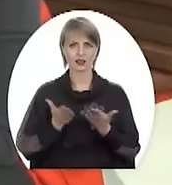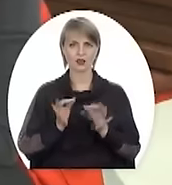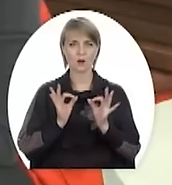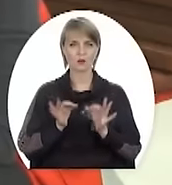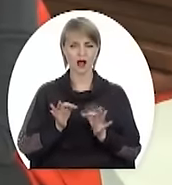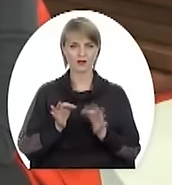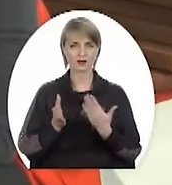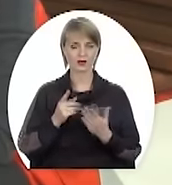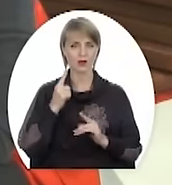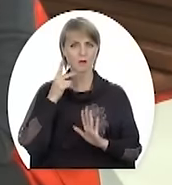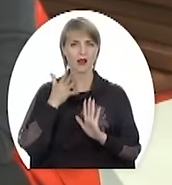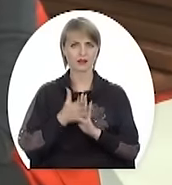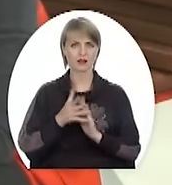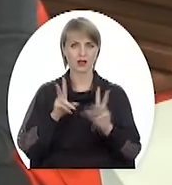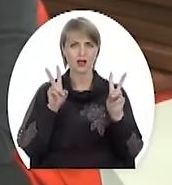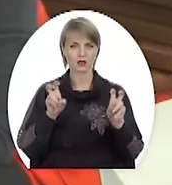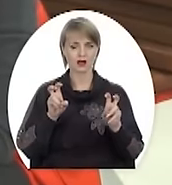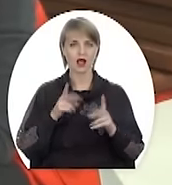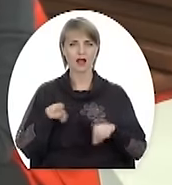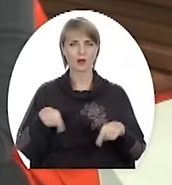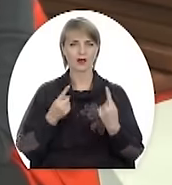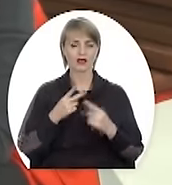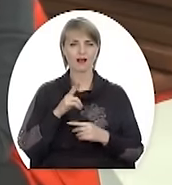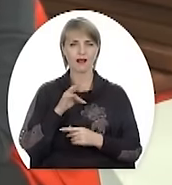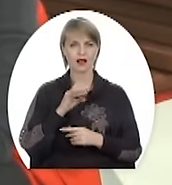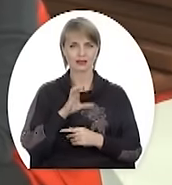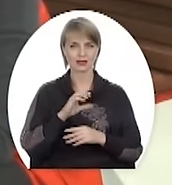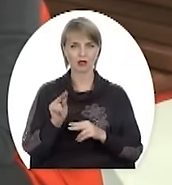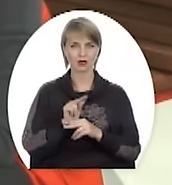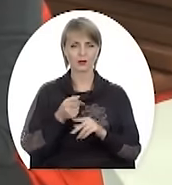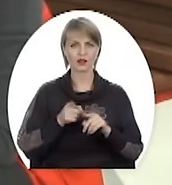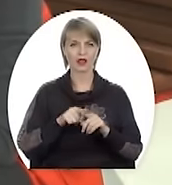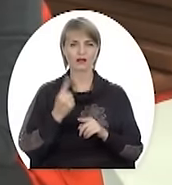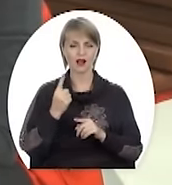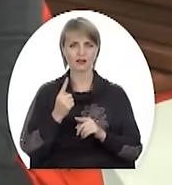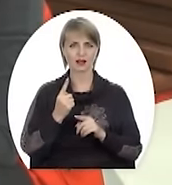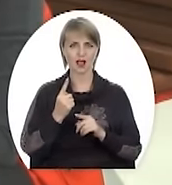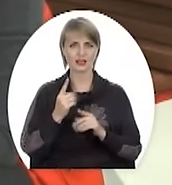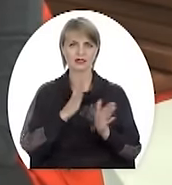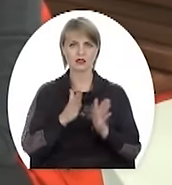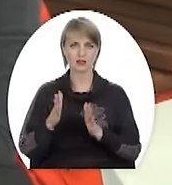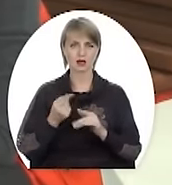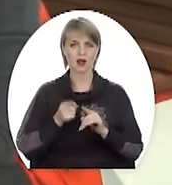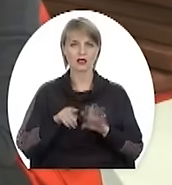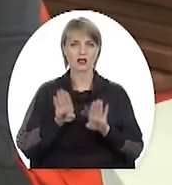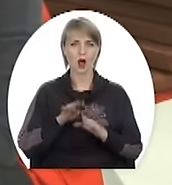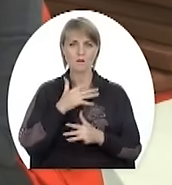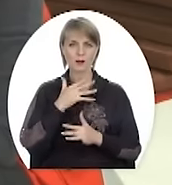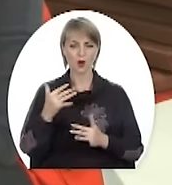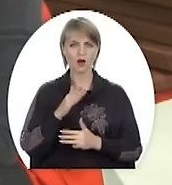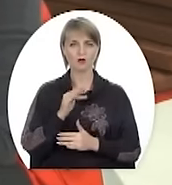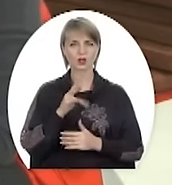Если правильно подходить к понятию реабилитации, иконостерапия – это одна из систем. Иконостерапия – это много